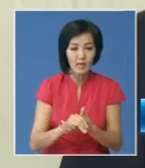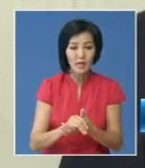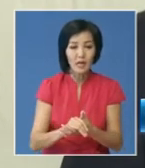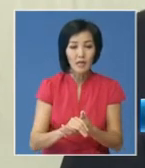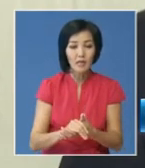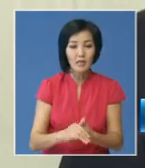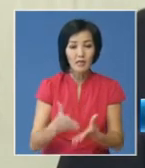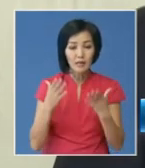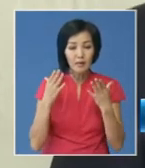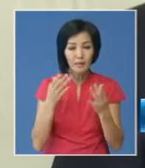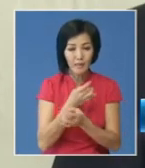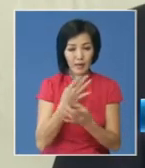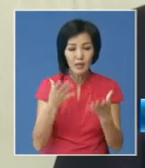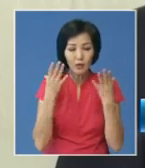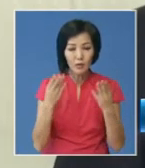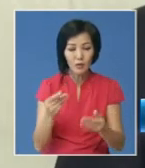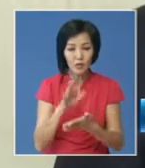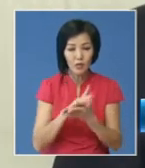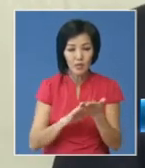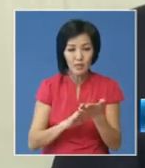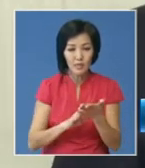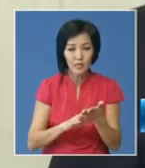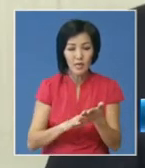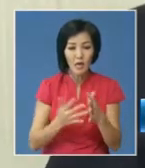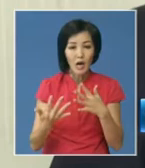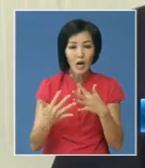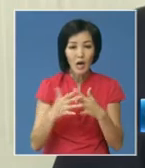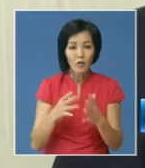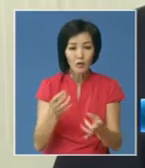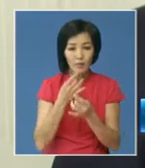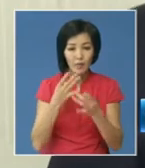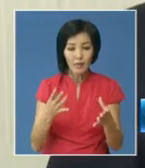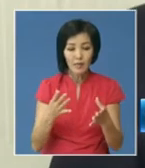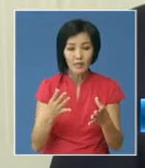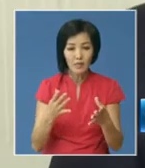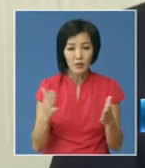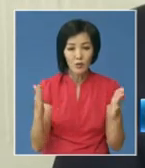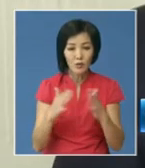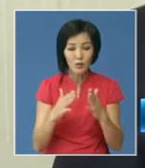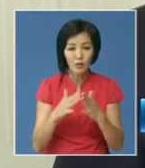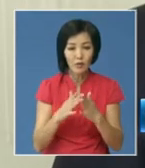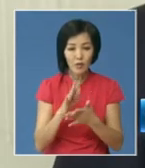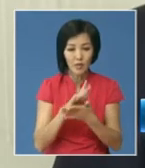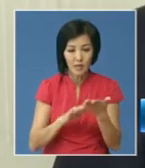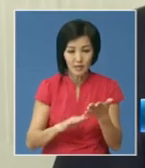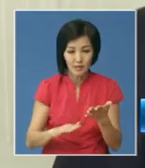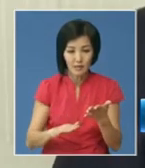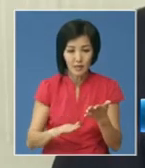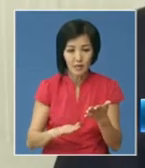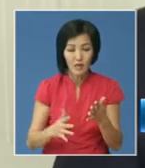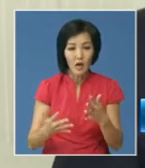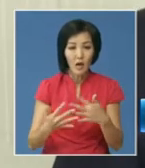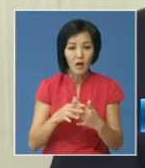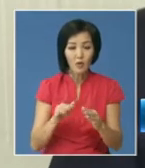күндерінің жалғасы жаңа форматта осы ауылым алтын бесігім ауылдық мәдениет үйлерімен жалғасып жатыр. Өйткені аудандық деңгейдегі